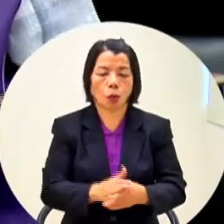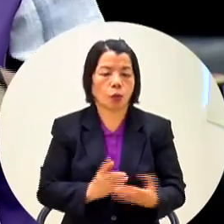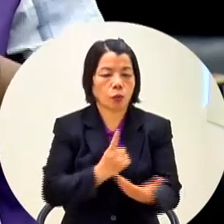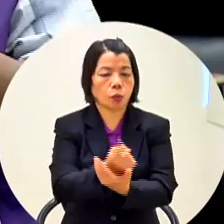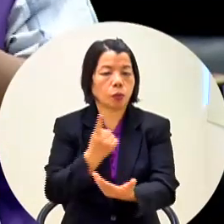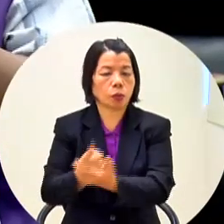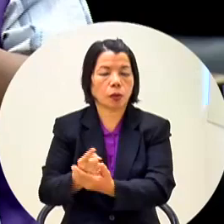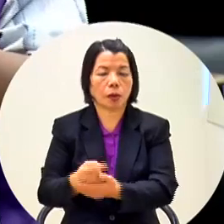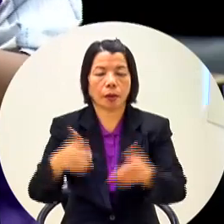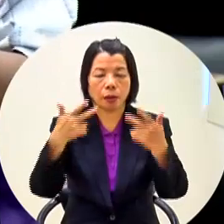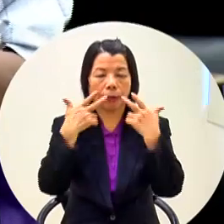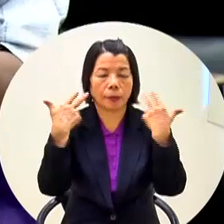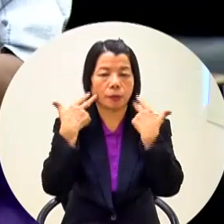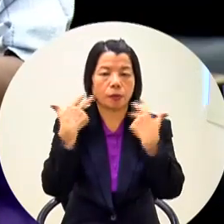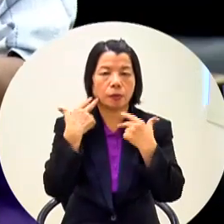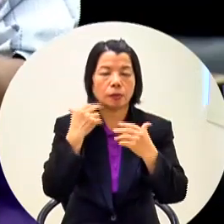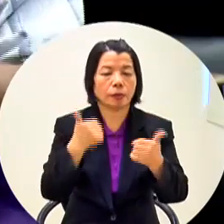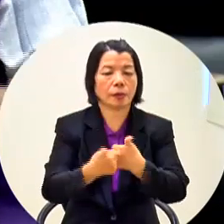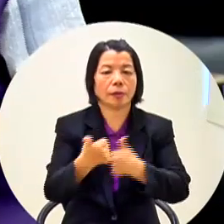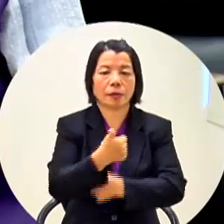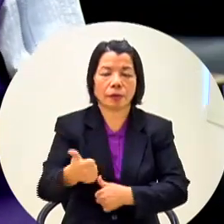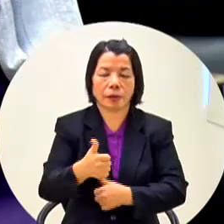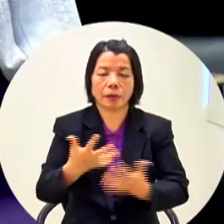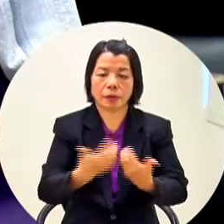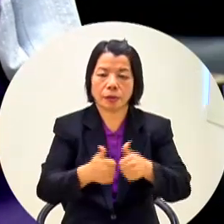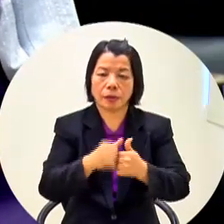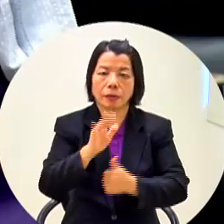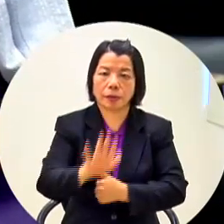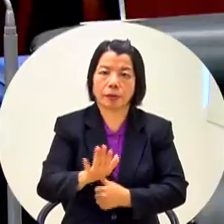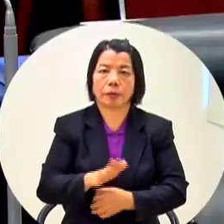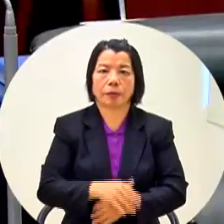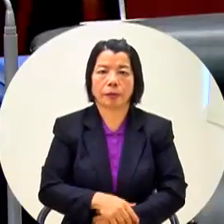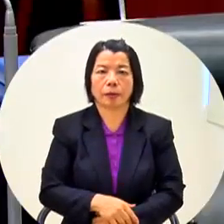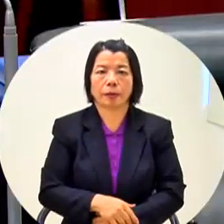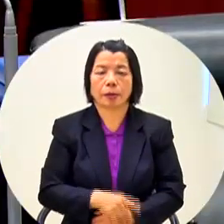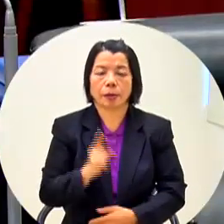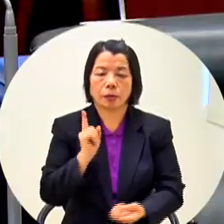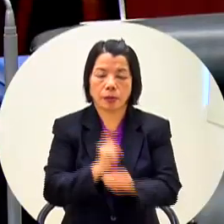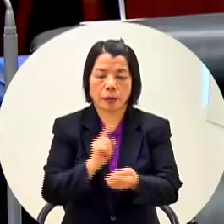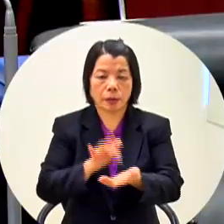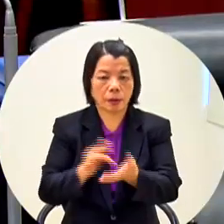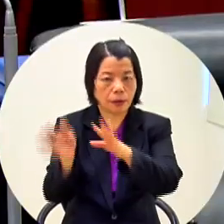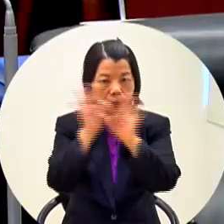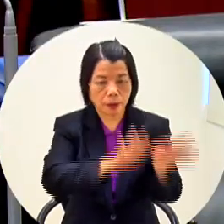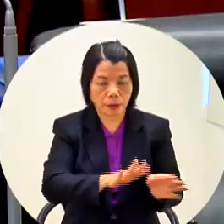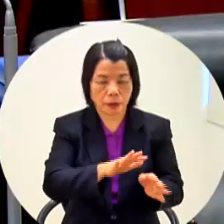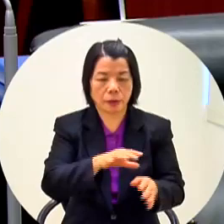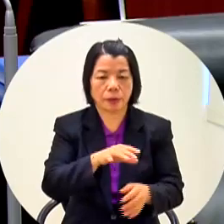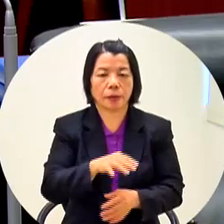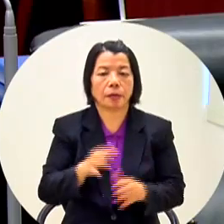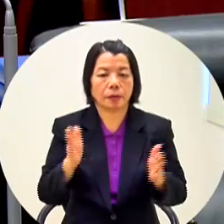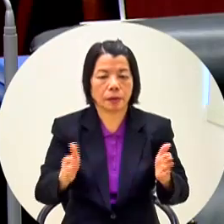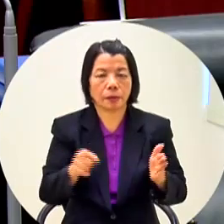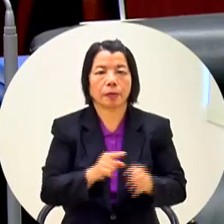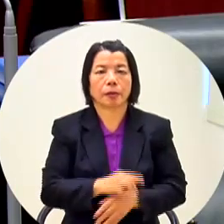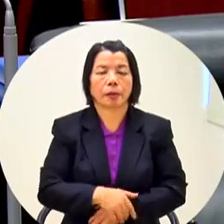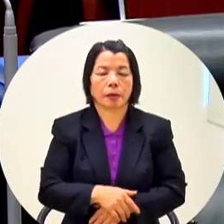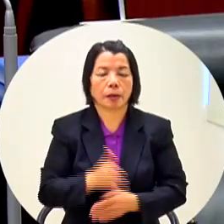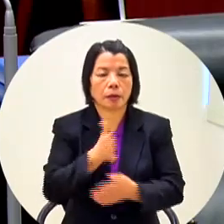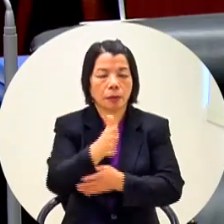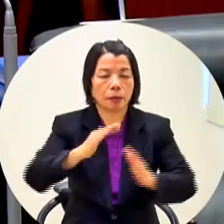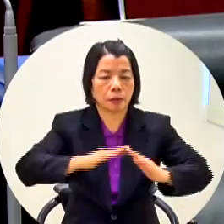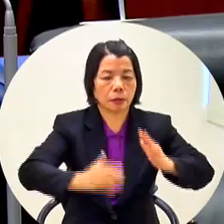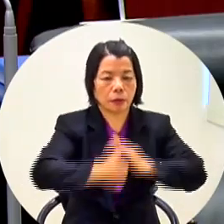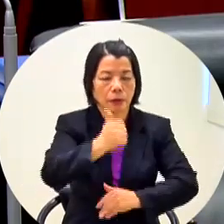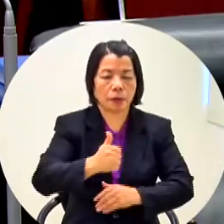员啊，有一个机会来趁这个疫情当中来求教我们市长以及几位